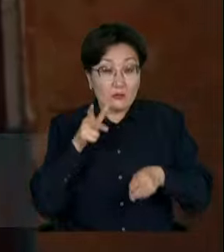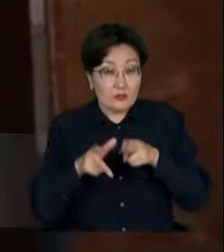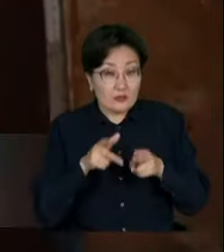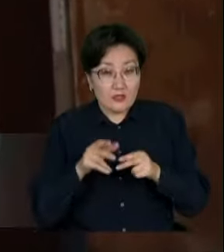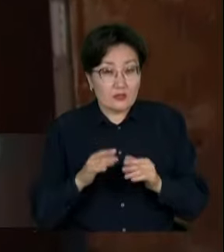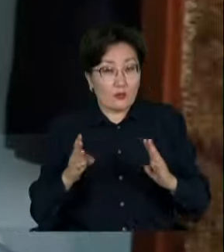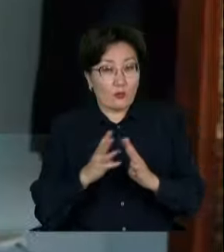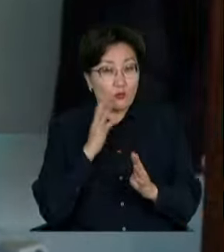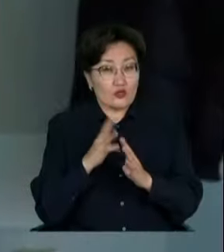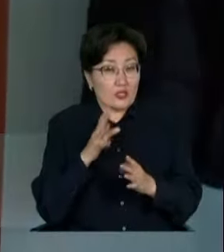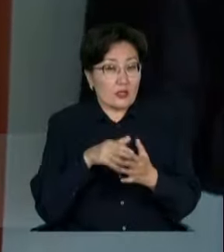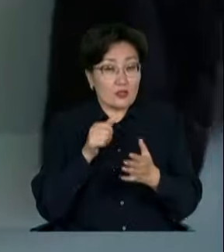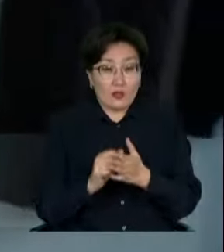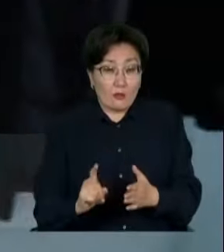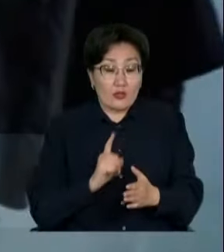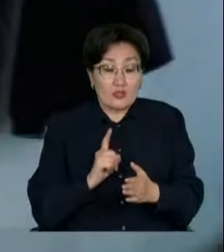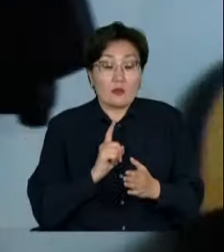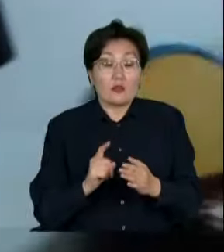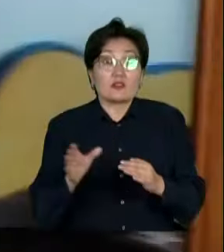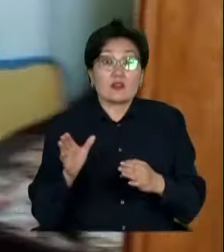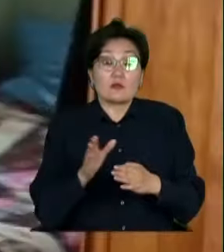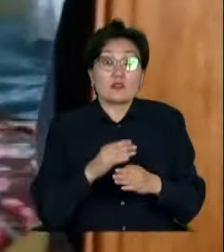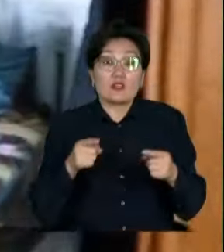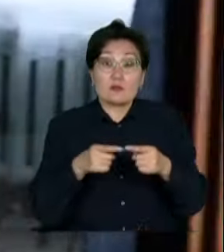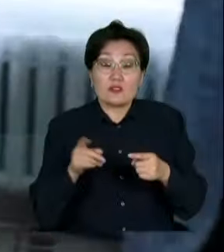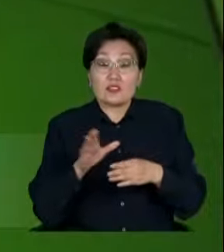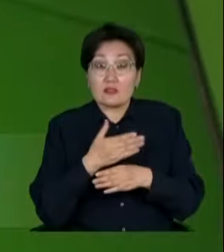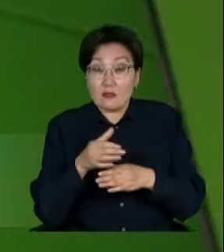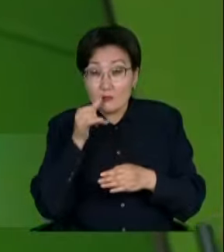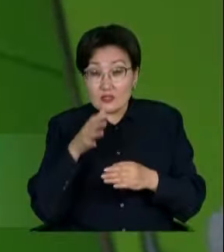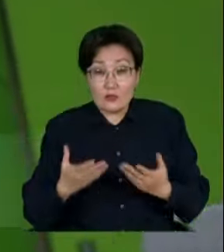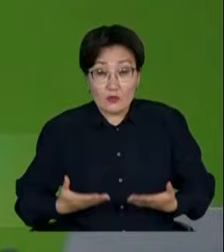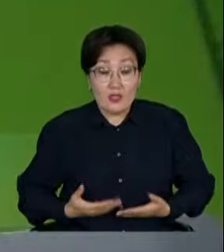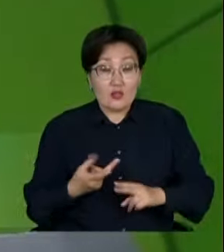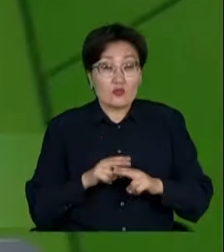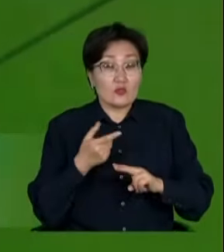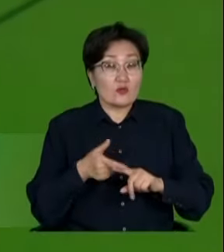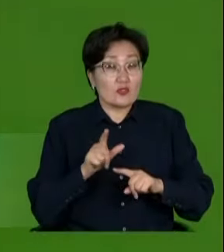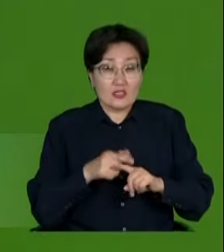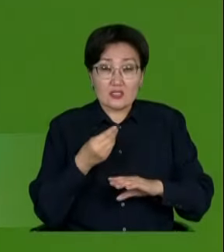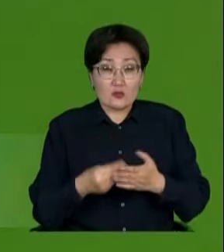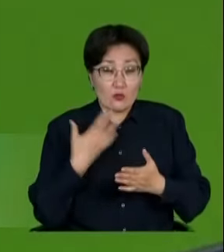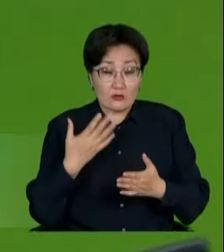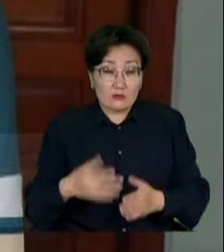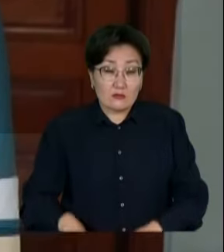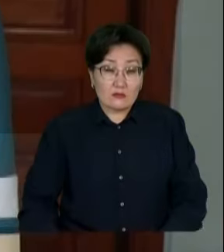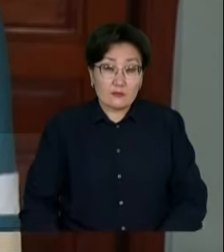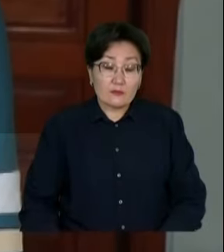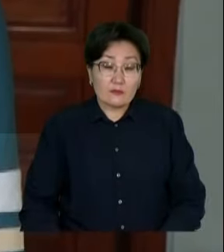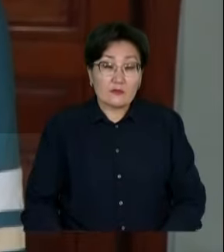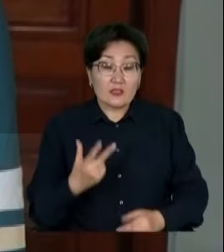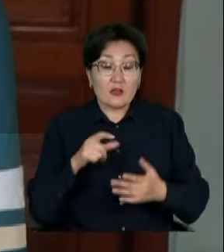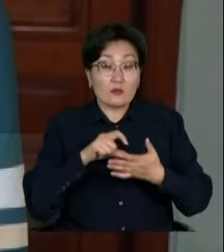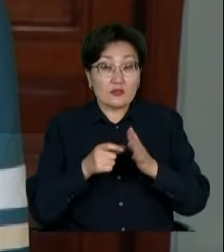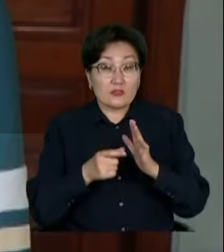не продвигается в списке. Снимать же отдельно квартиру он, говорит, не может. Это сильно ударит по карману. В третьем